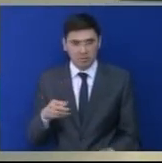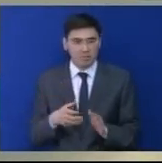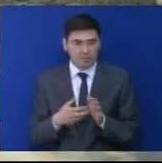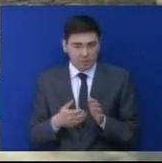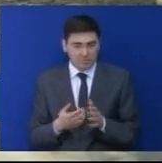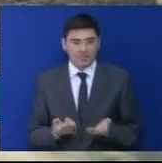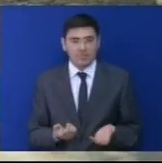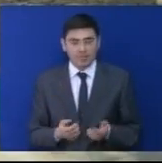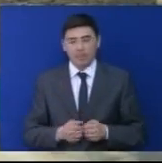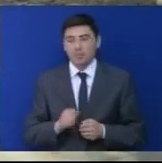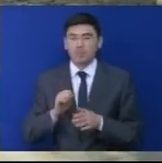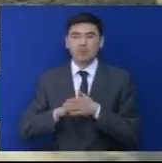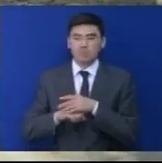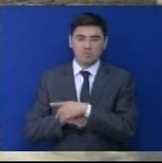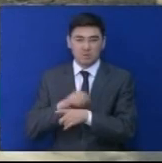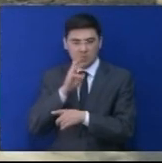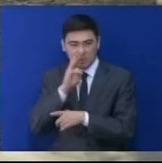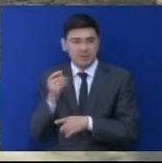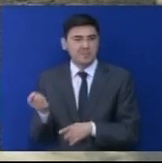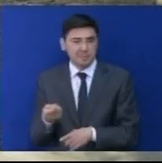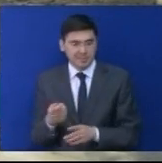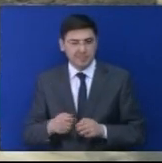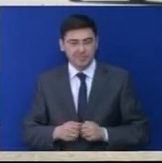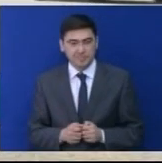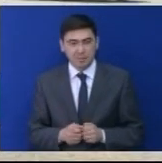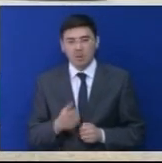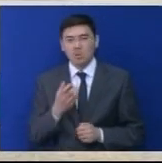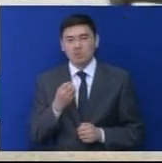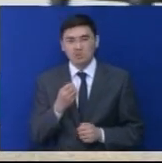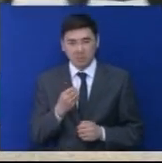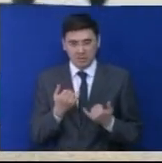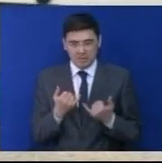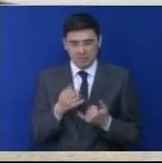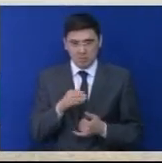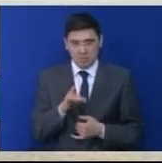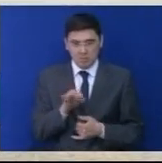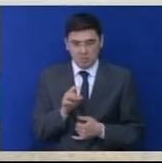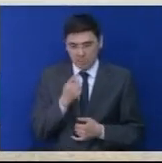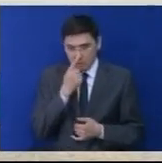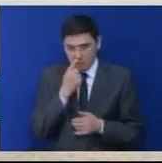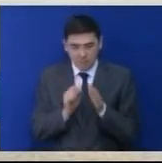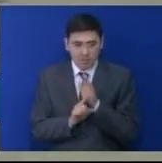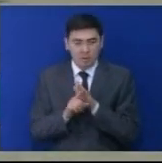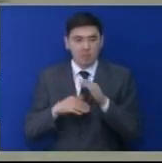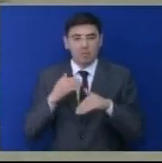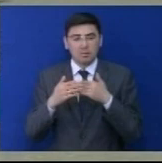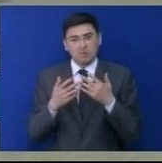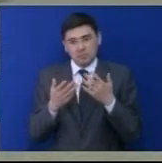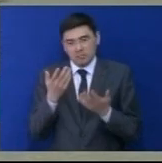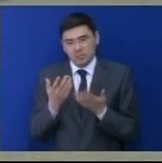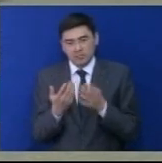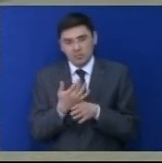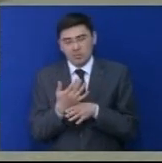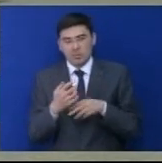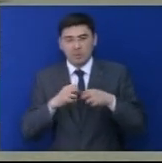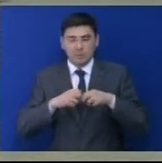вопрос обеспечения транспортом больших туристических групп. Но так как внутренний туризм только начал развиваться, в ближайшее время и эти вопросы будут